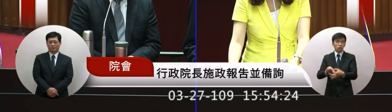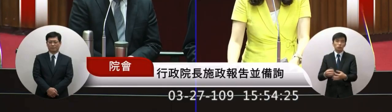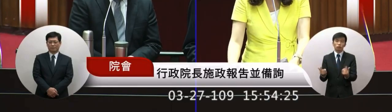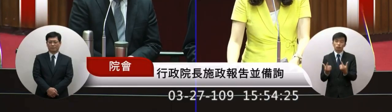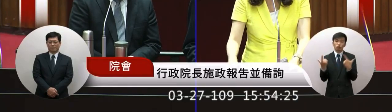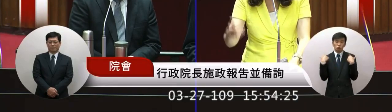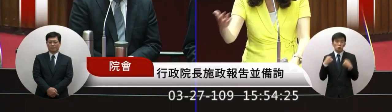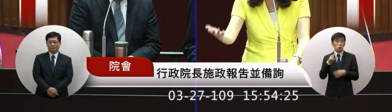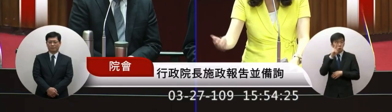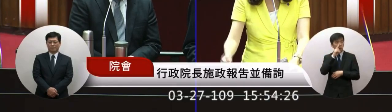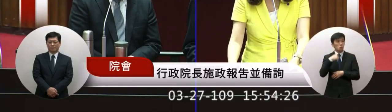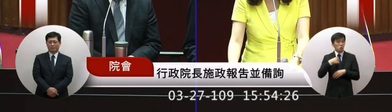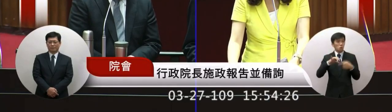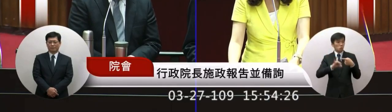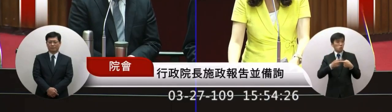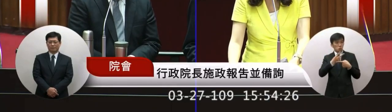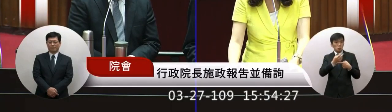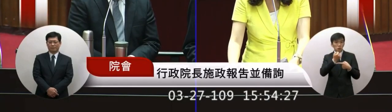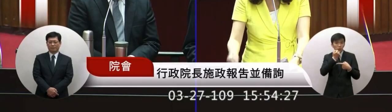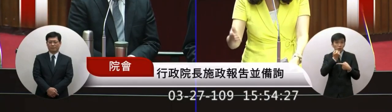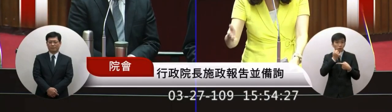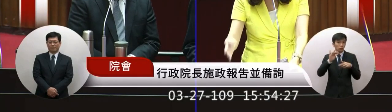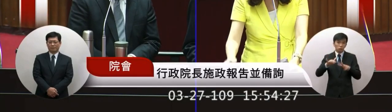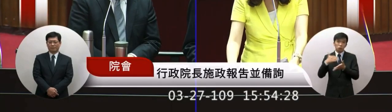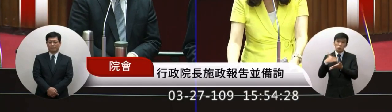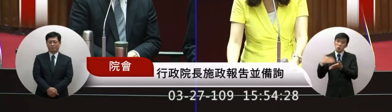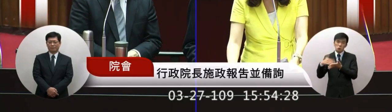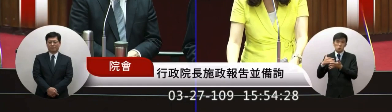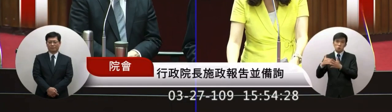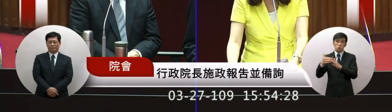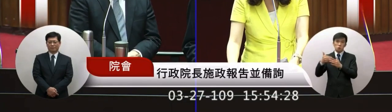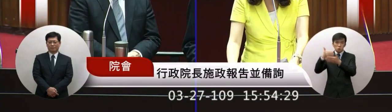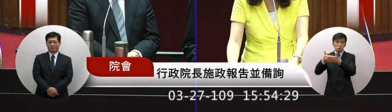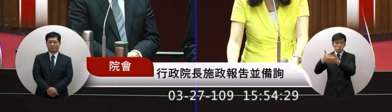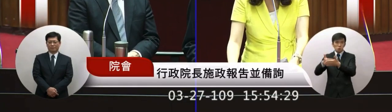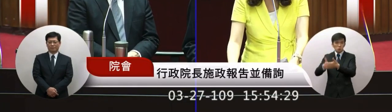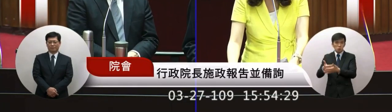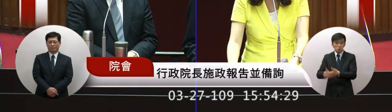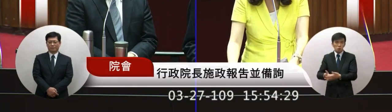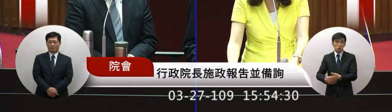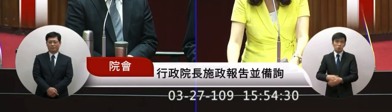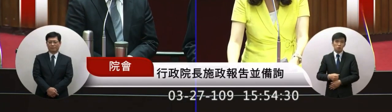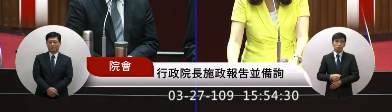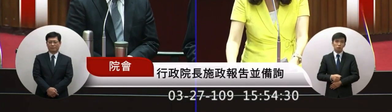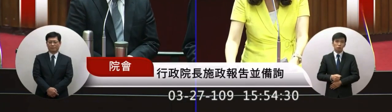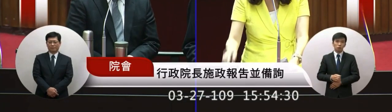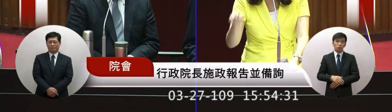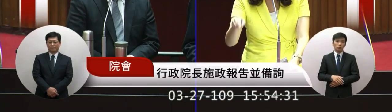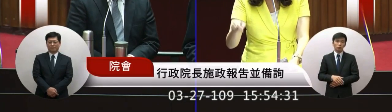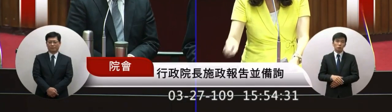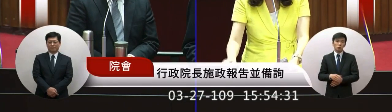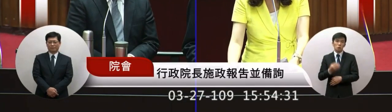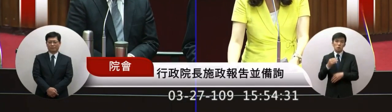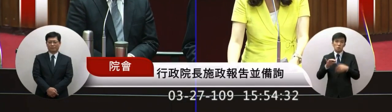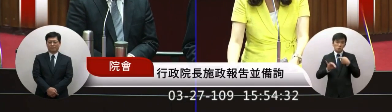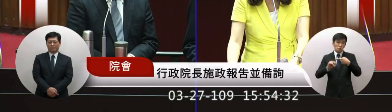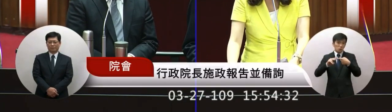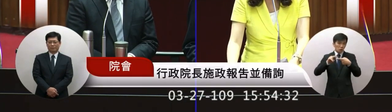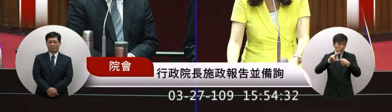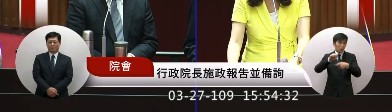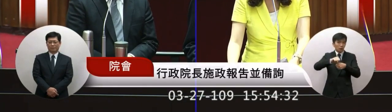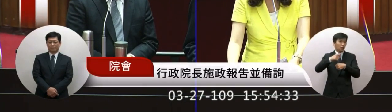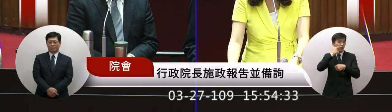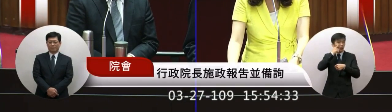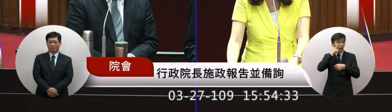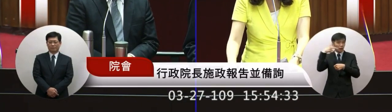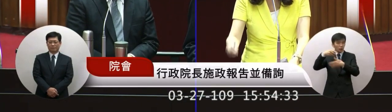经济成长率有二，现在已经没有了，就是预估已经不断的在下修，保二明显是无望，而且深不见底。